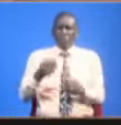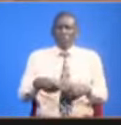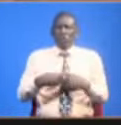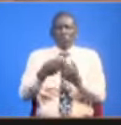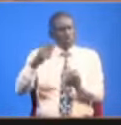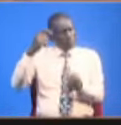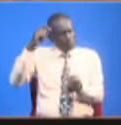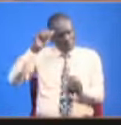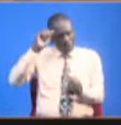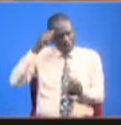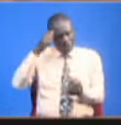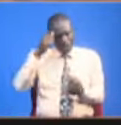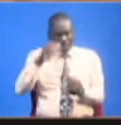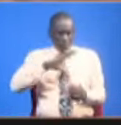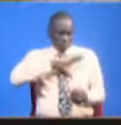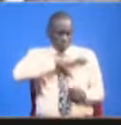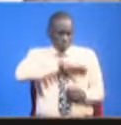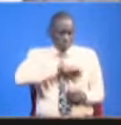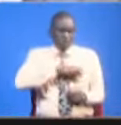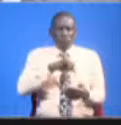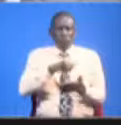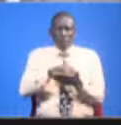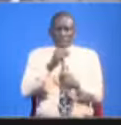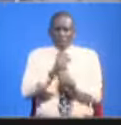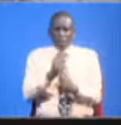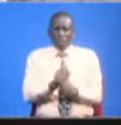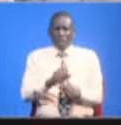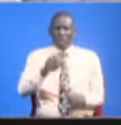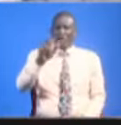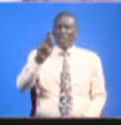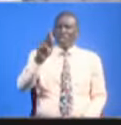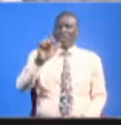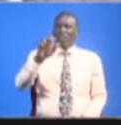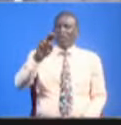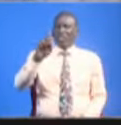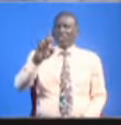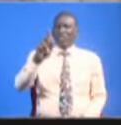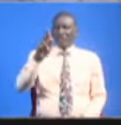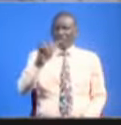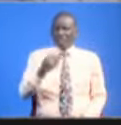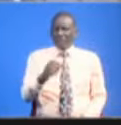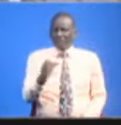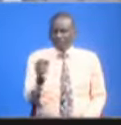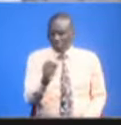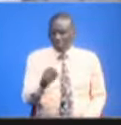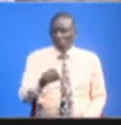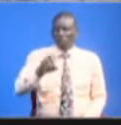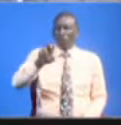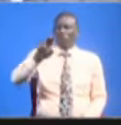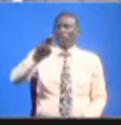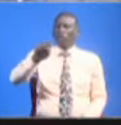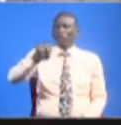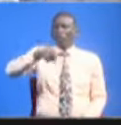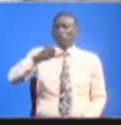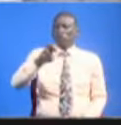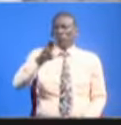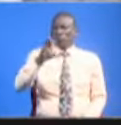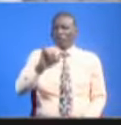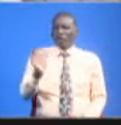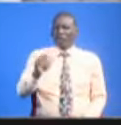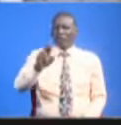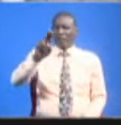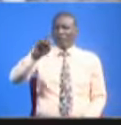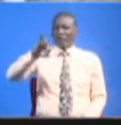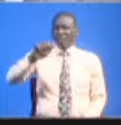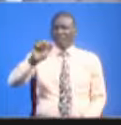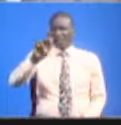uvumilivu ndio aweze kufanya kazi. Kindiki ni kijana na ni mzee wa Njoricheke. Kazi yake ni kuunganisha watu, na